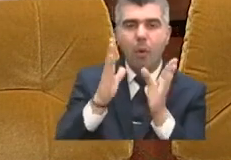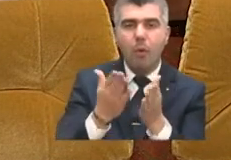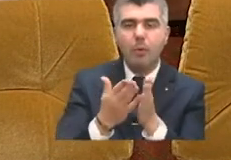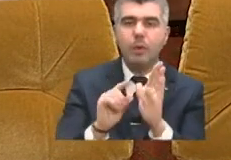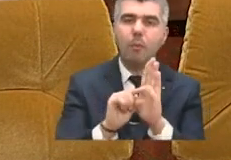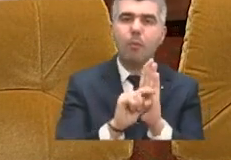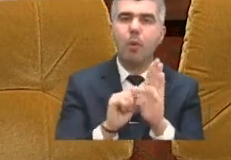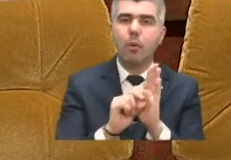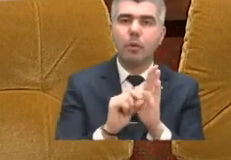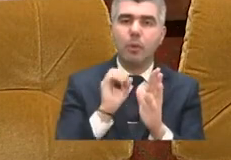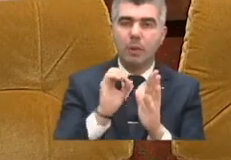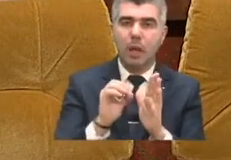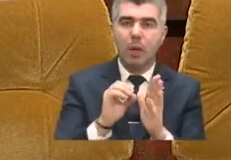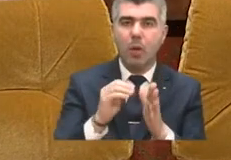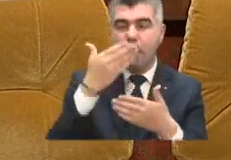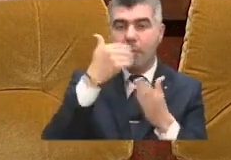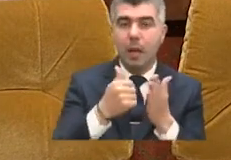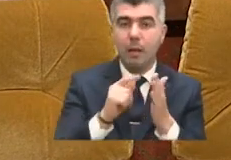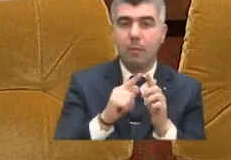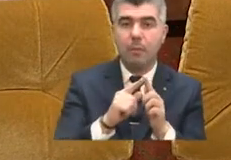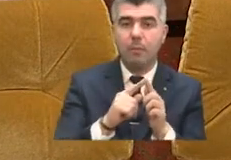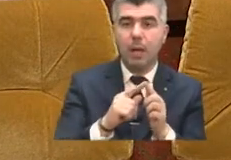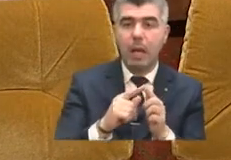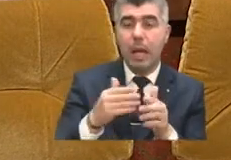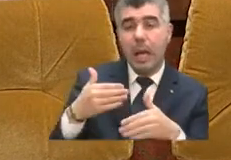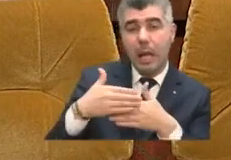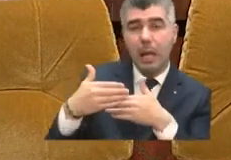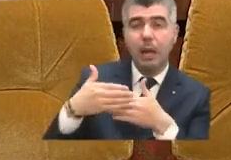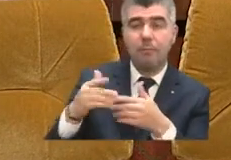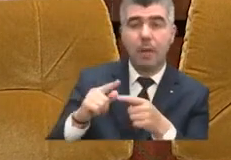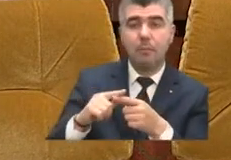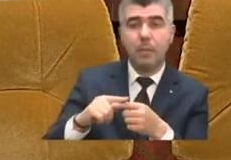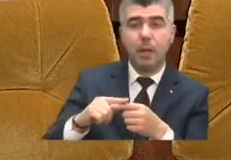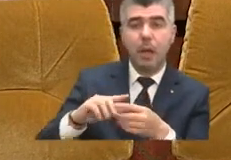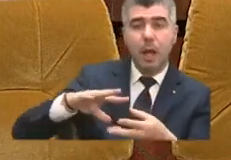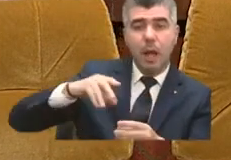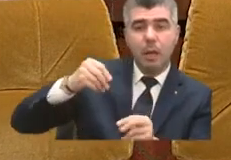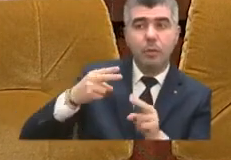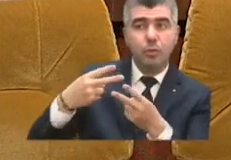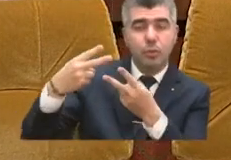هذا، باش لان بلادنا مقبله على استحقاقات جد مهمه، ولان كل شيء يجي